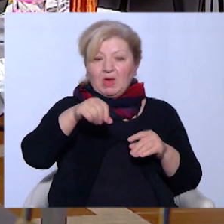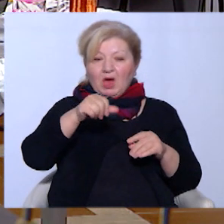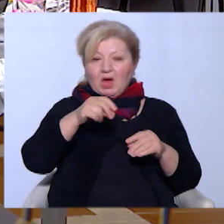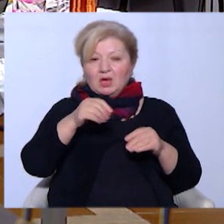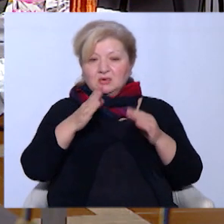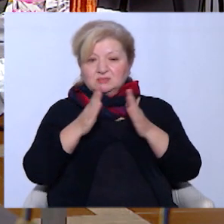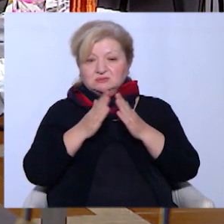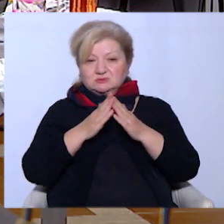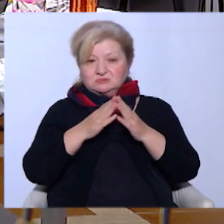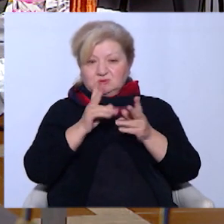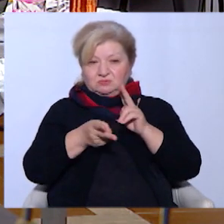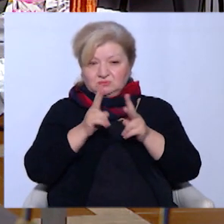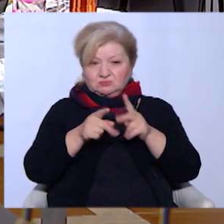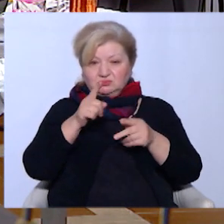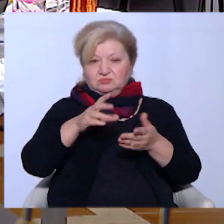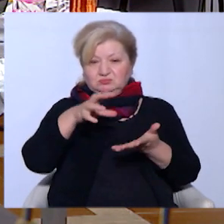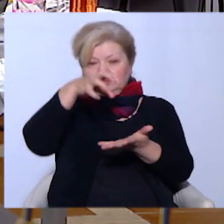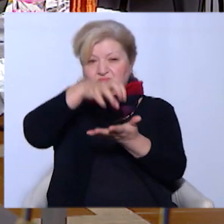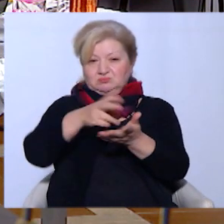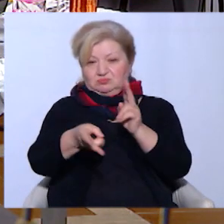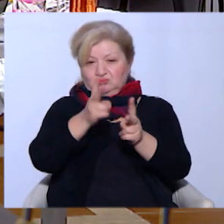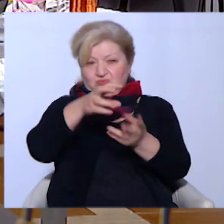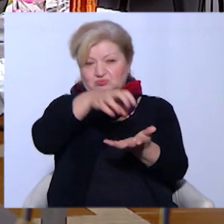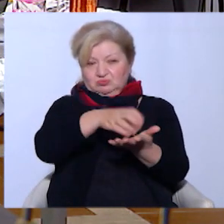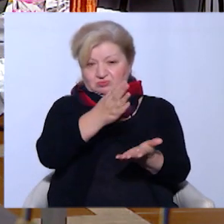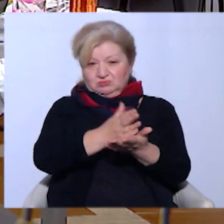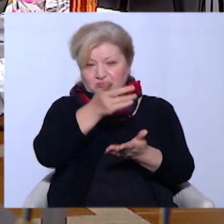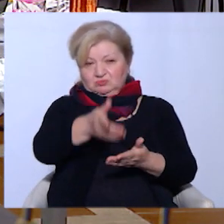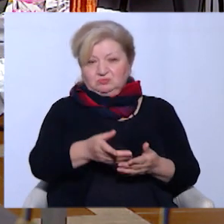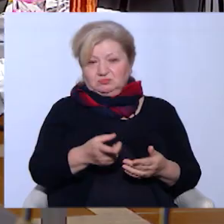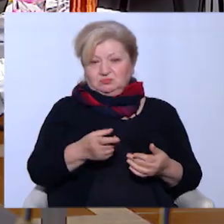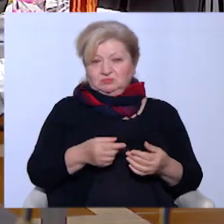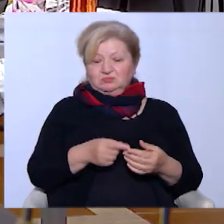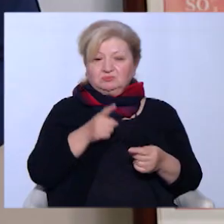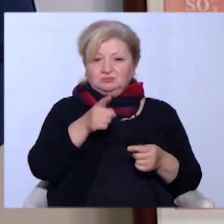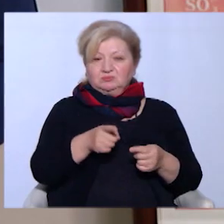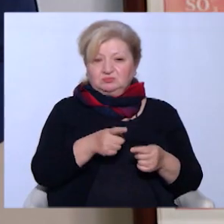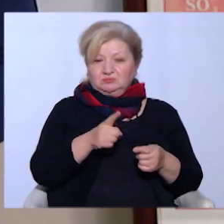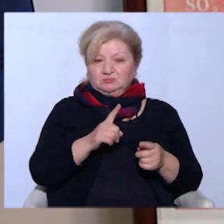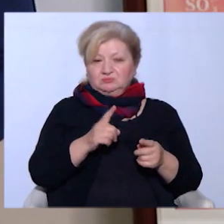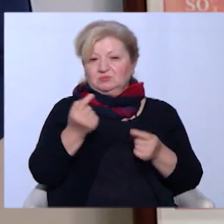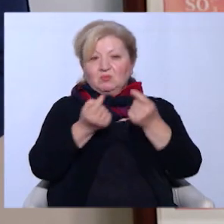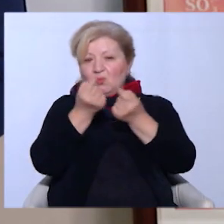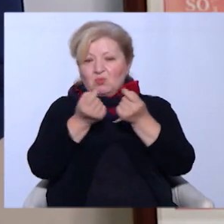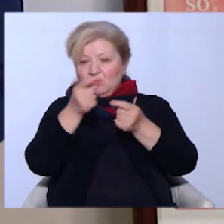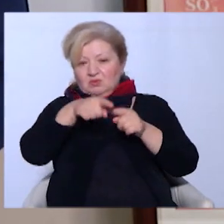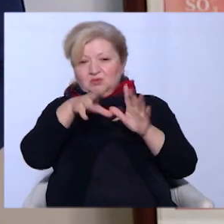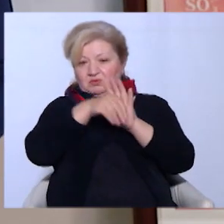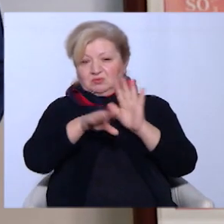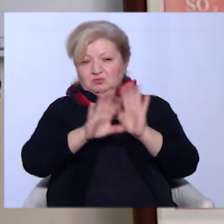გიდევს მაგიდაზე და ერთ-ერთი შენი საკვები დანამატია, სულაც არც ატომებისაგან და არც მოლეკულებისაგან არ